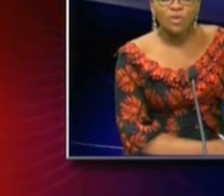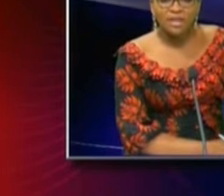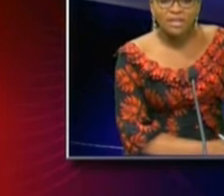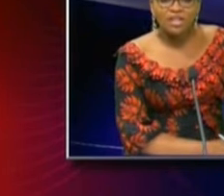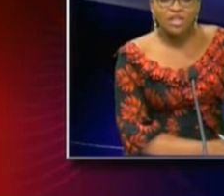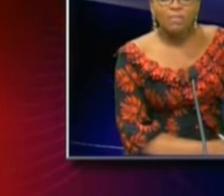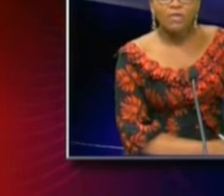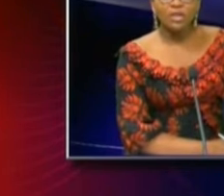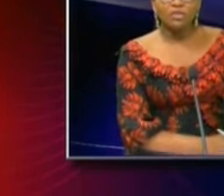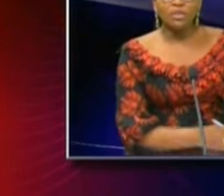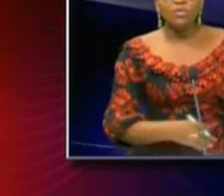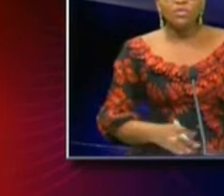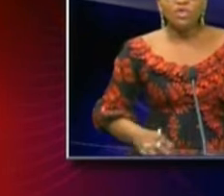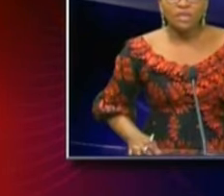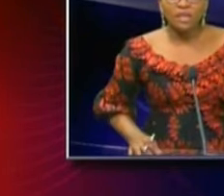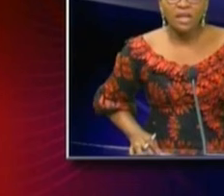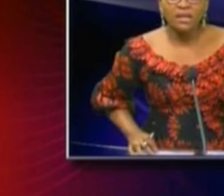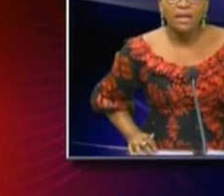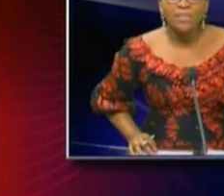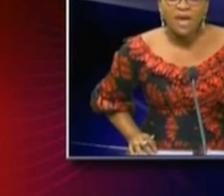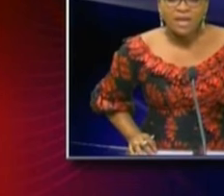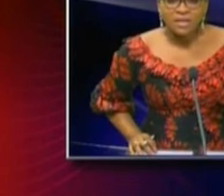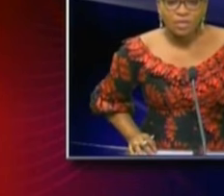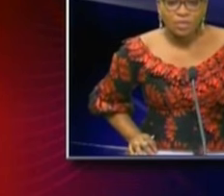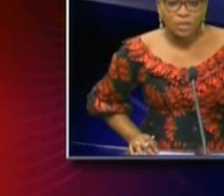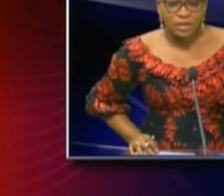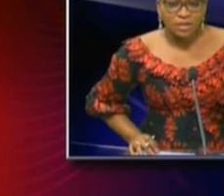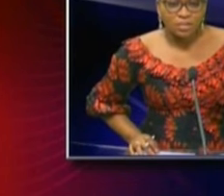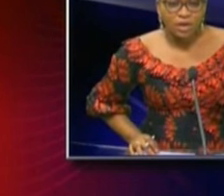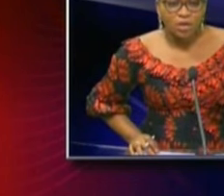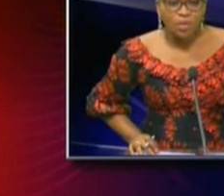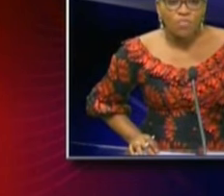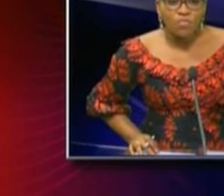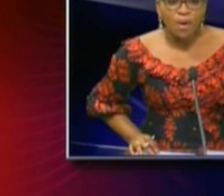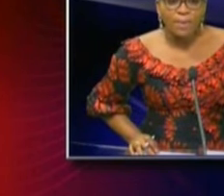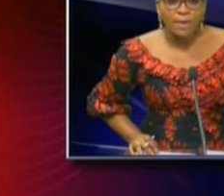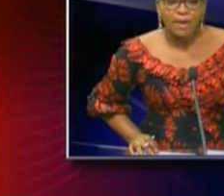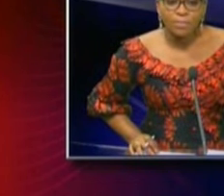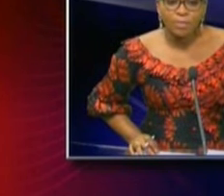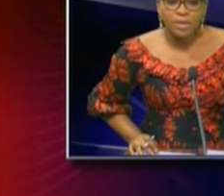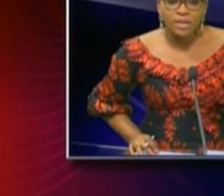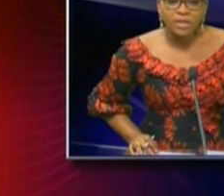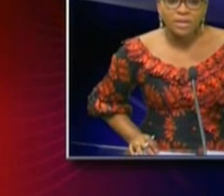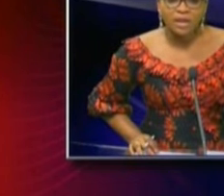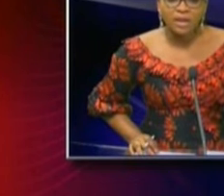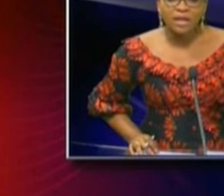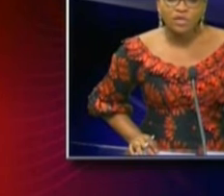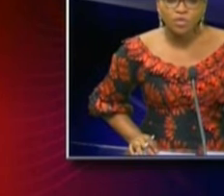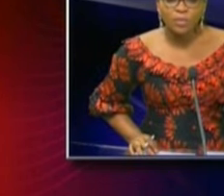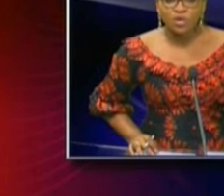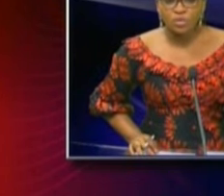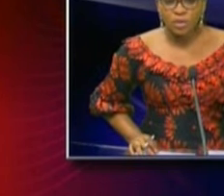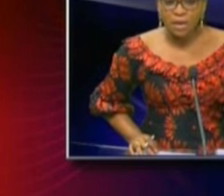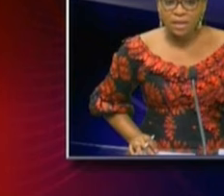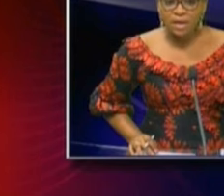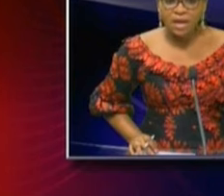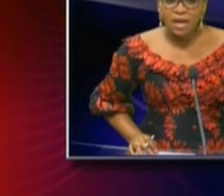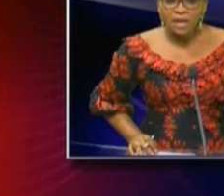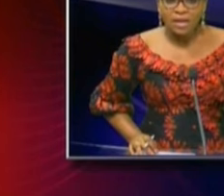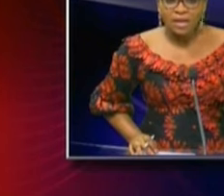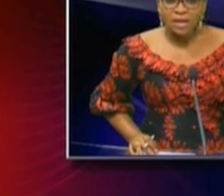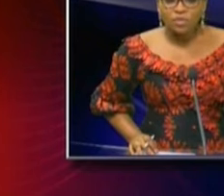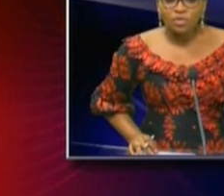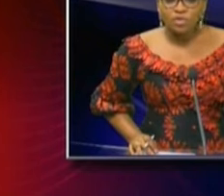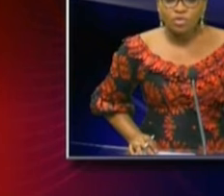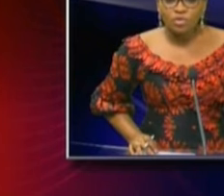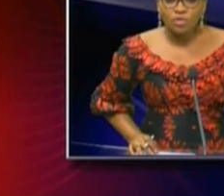grévistes exigent l'amélioration des conditions salariales, la sécurisation des convois par la police et la suppression des barrières.